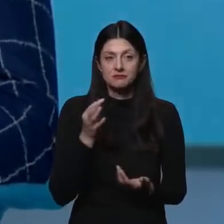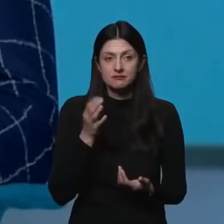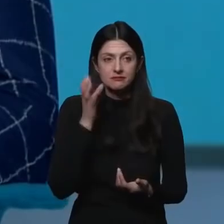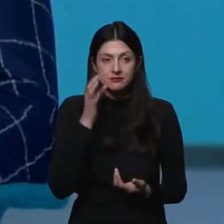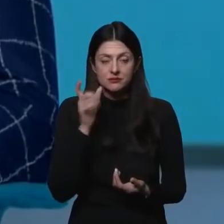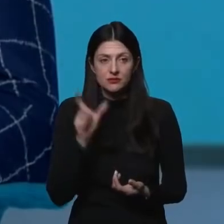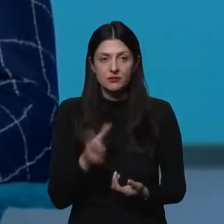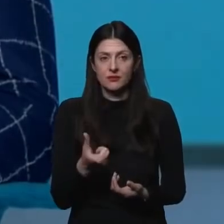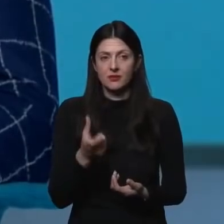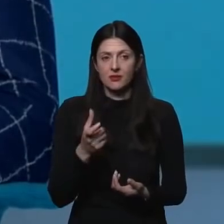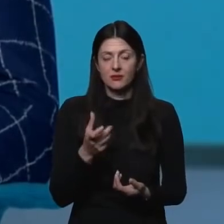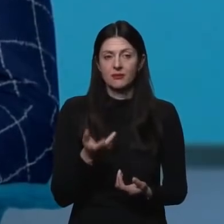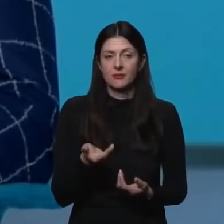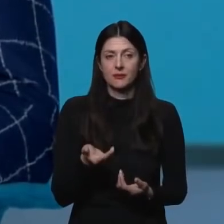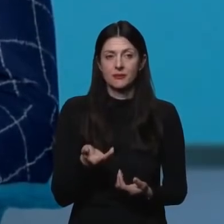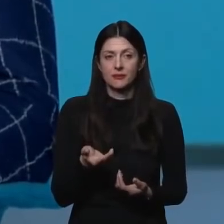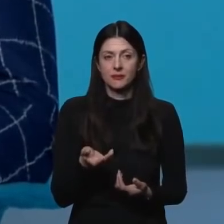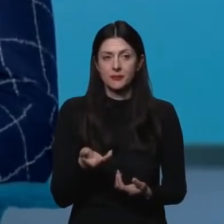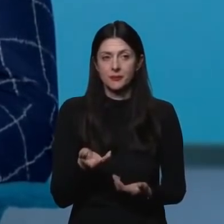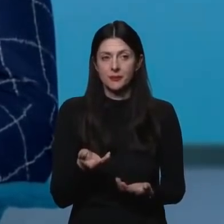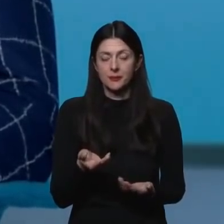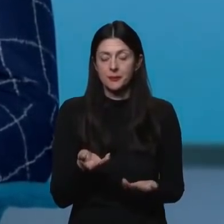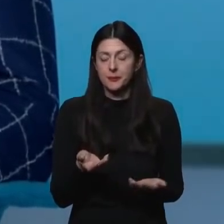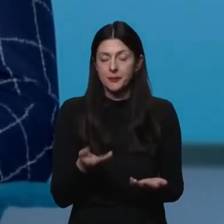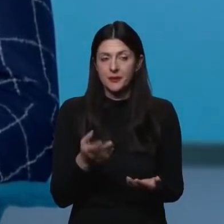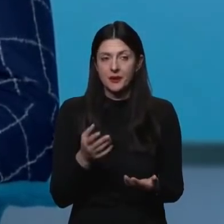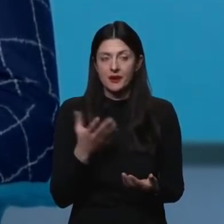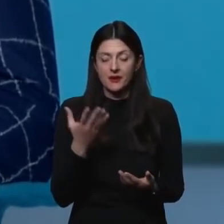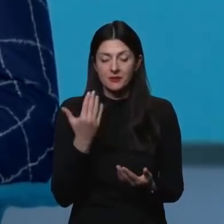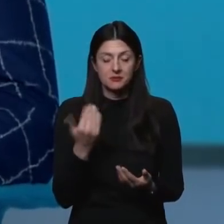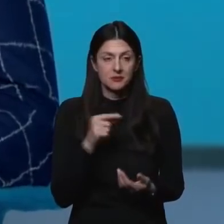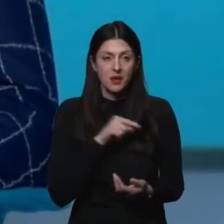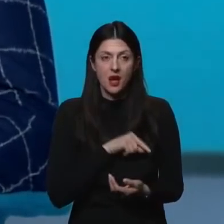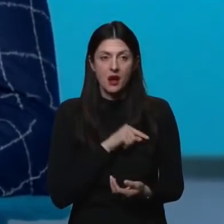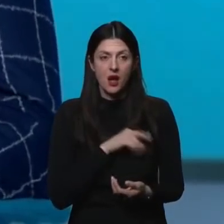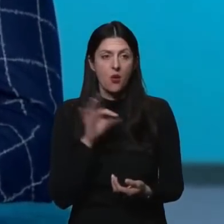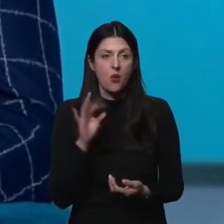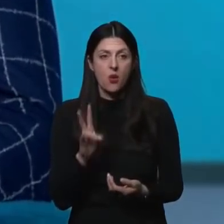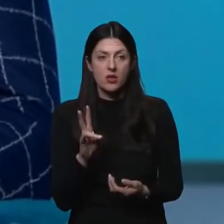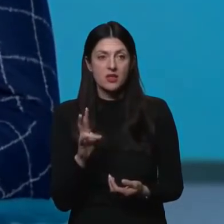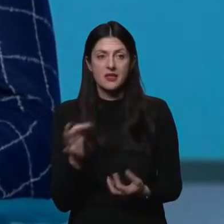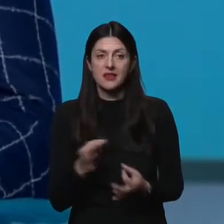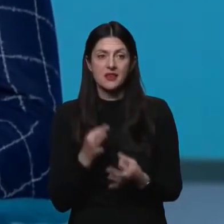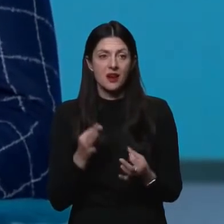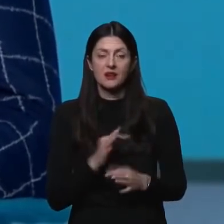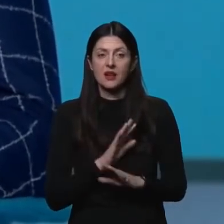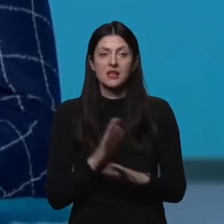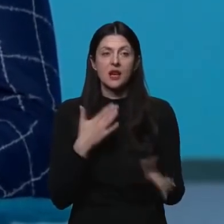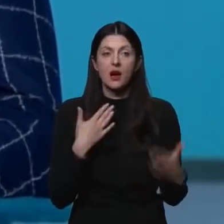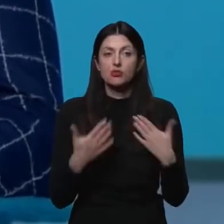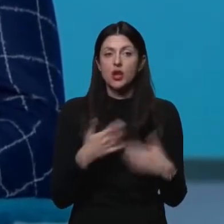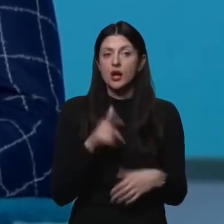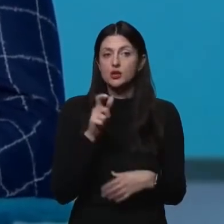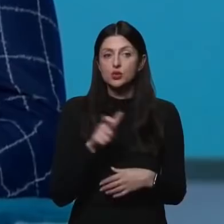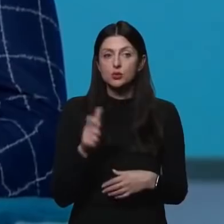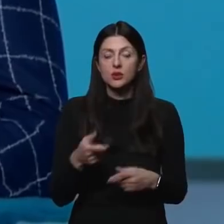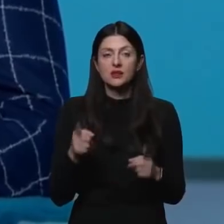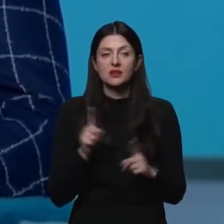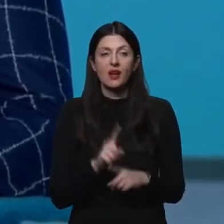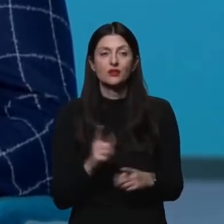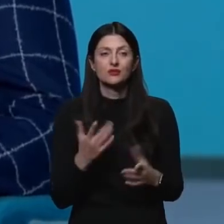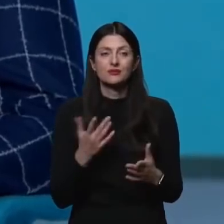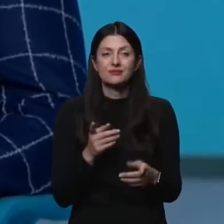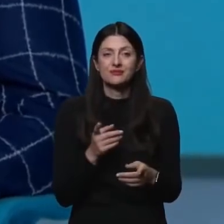В силу своего характера он никогда не общается с людьми даже с намеком на какое-то